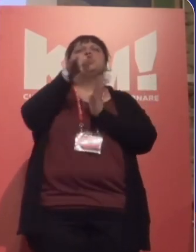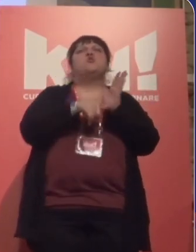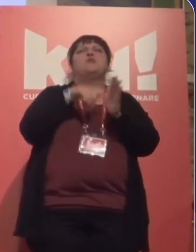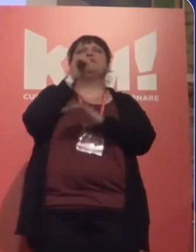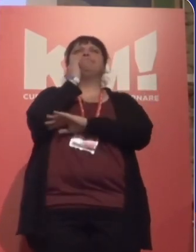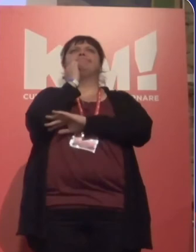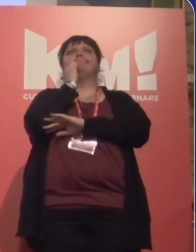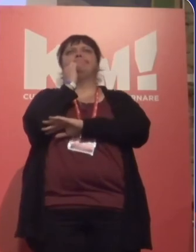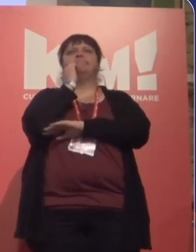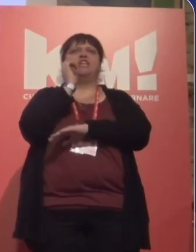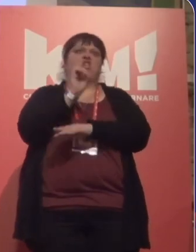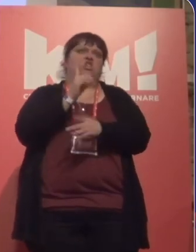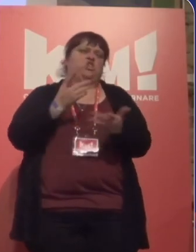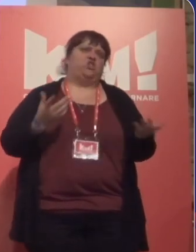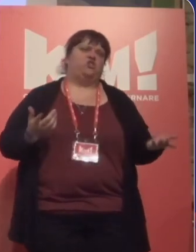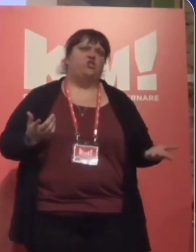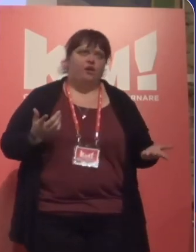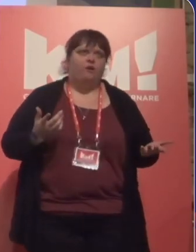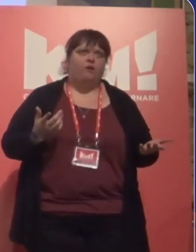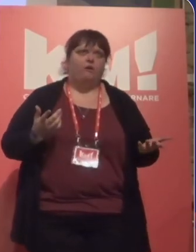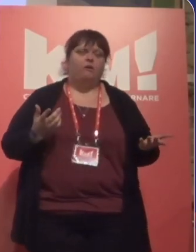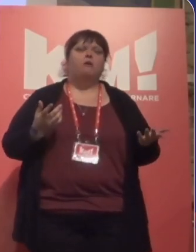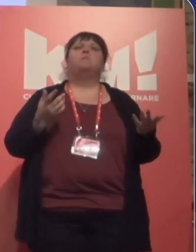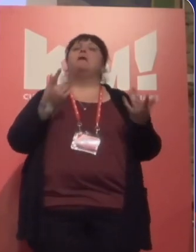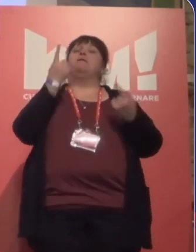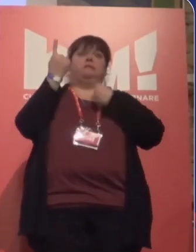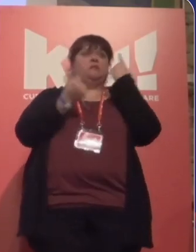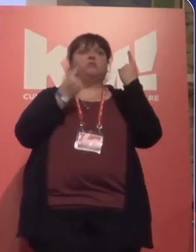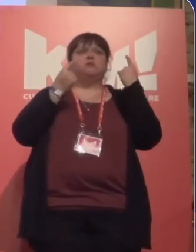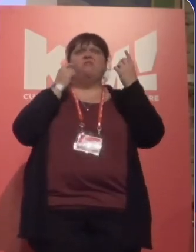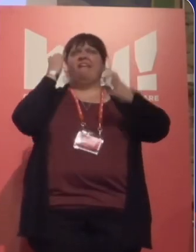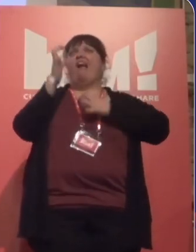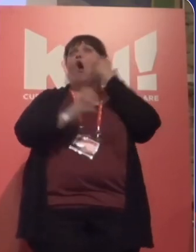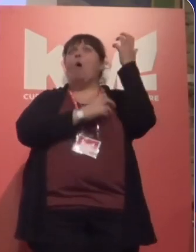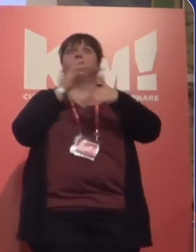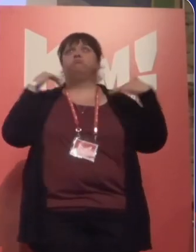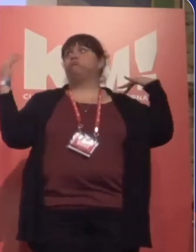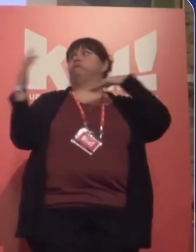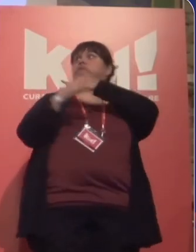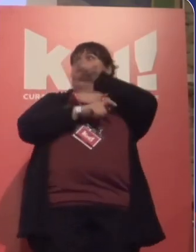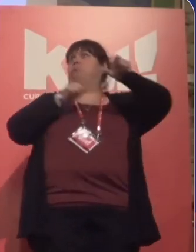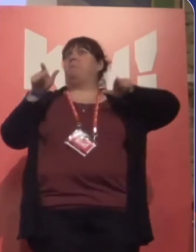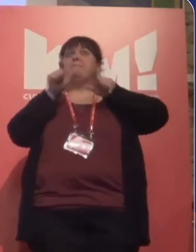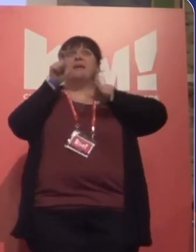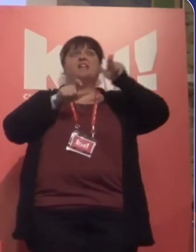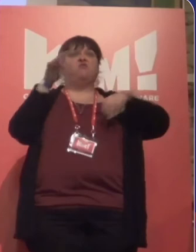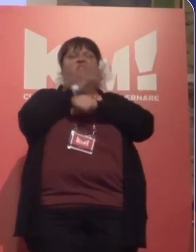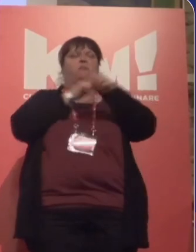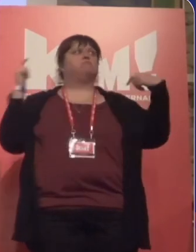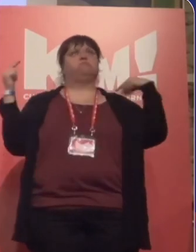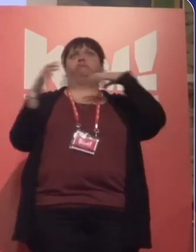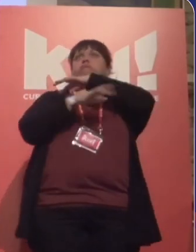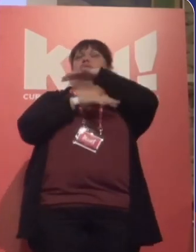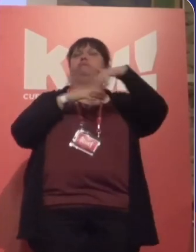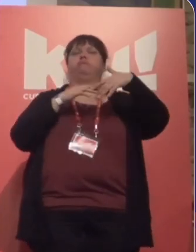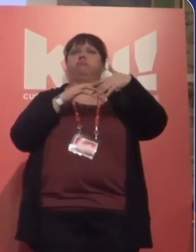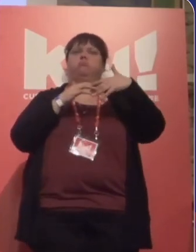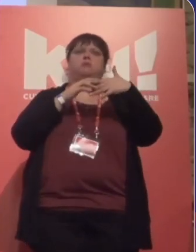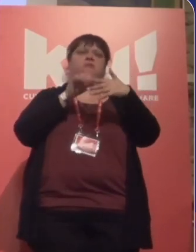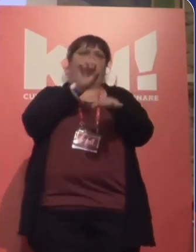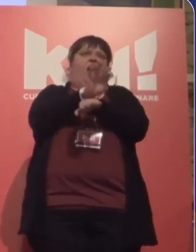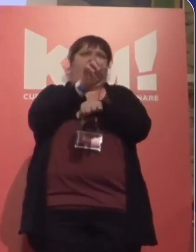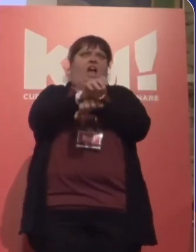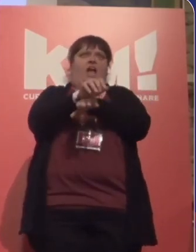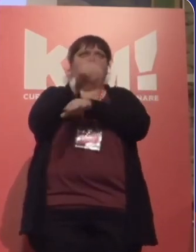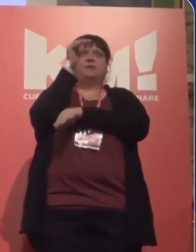attorno un tale caos che non riesci a seguire la lezione o